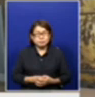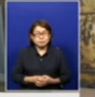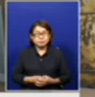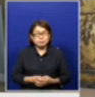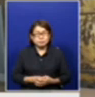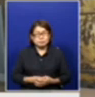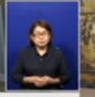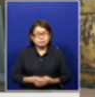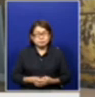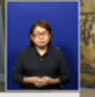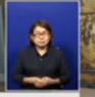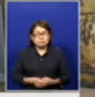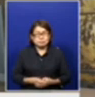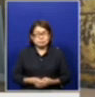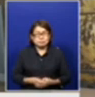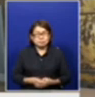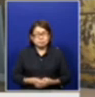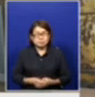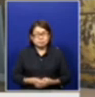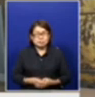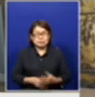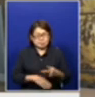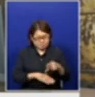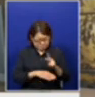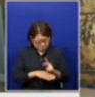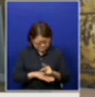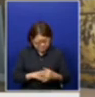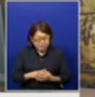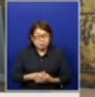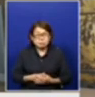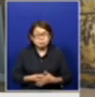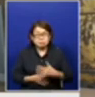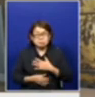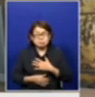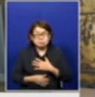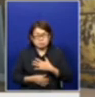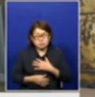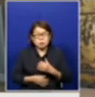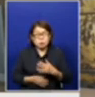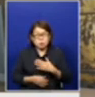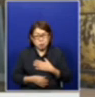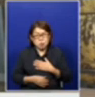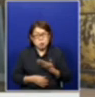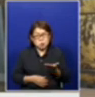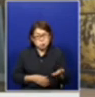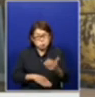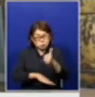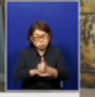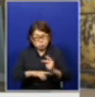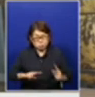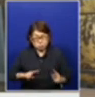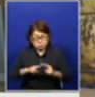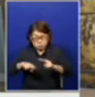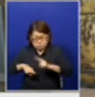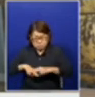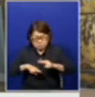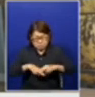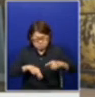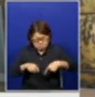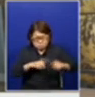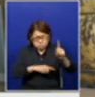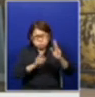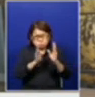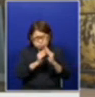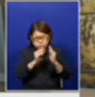ผมอยากจะให้ท่านรัฐมนตรีที่นั่งอยู่นะครับช่วยไปประชุมซะนะครับคืออย่างนี้